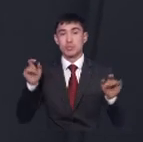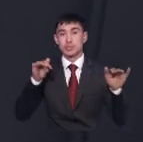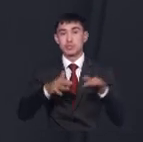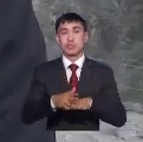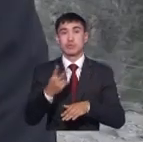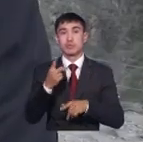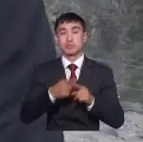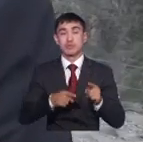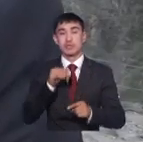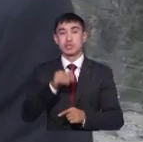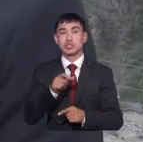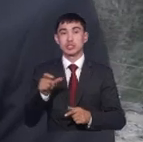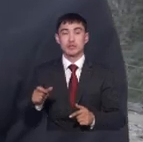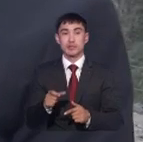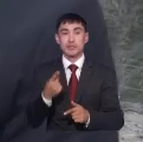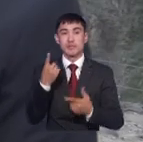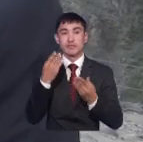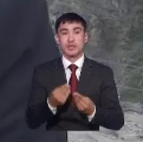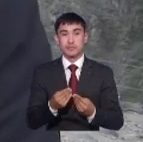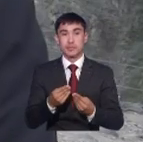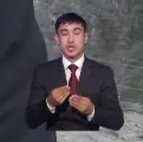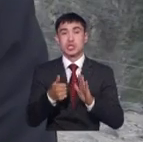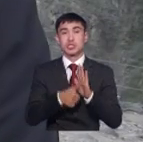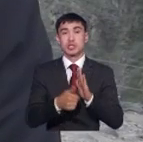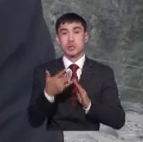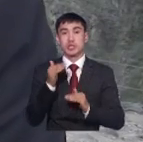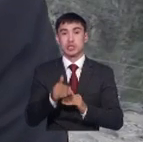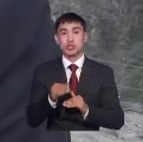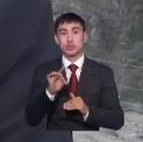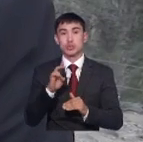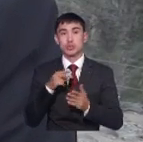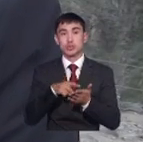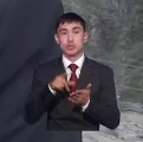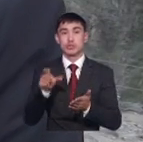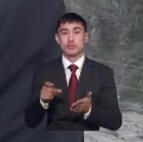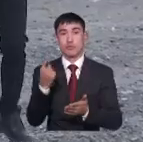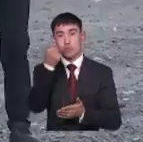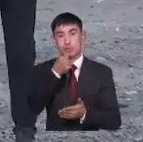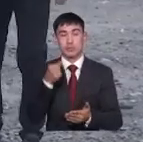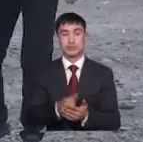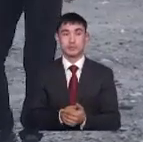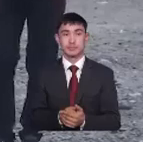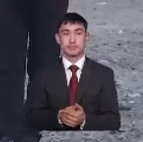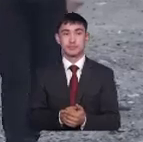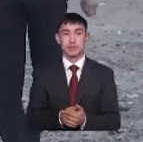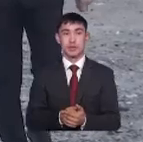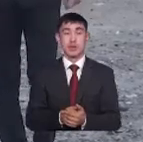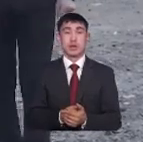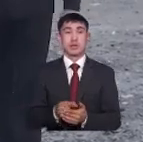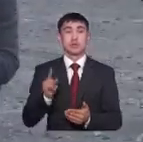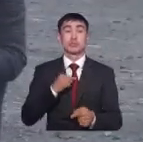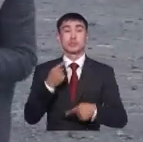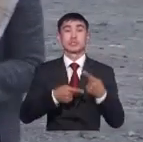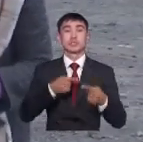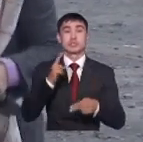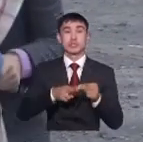порядка 2500 человек в день или 65 тысяч туристов в год. Ожидается, что к концу следующего